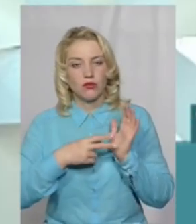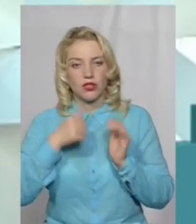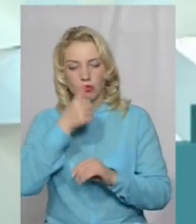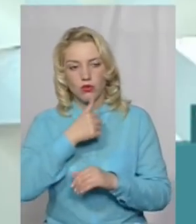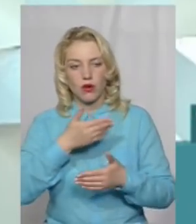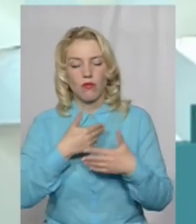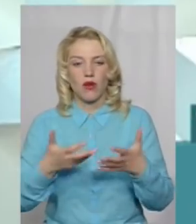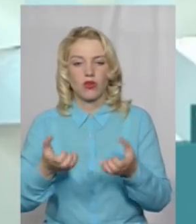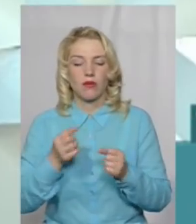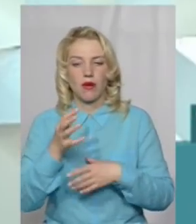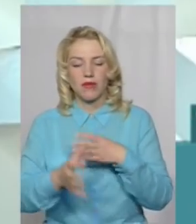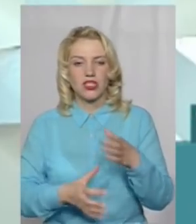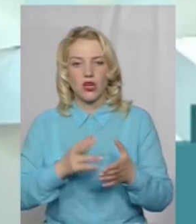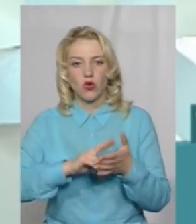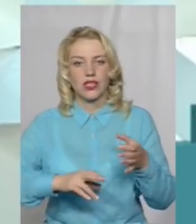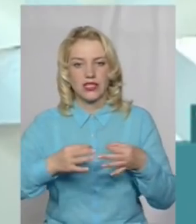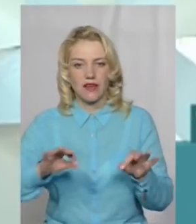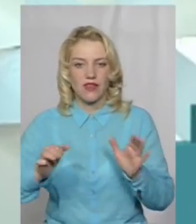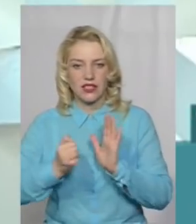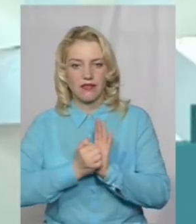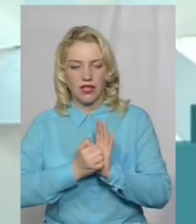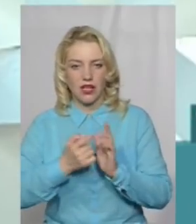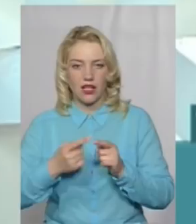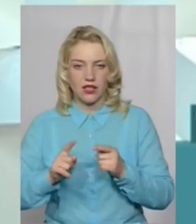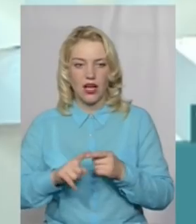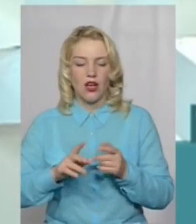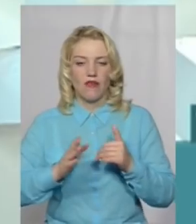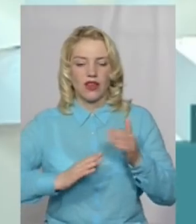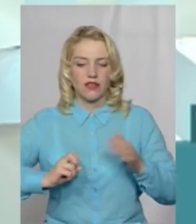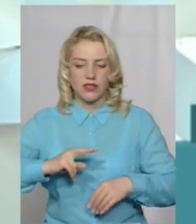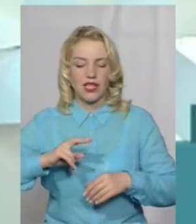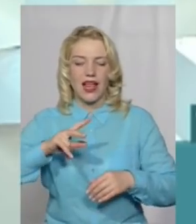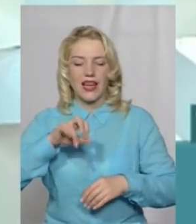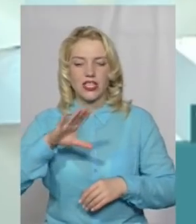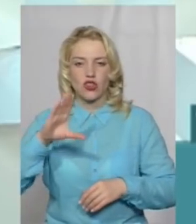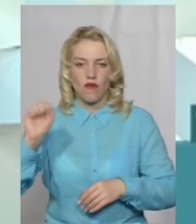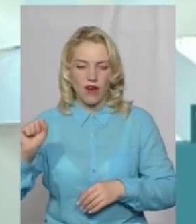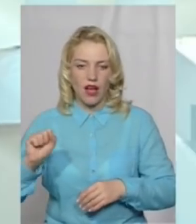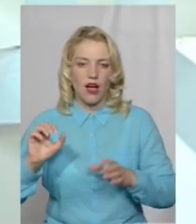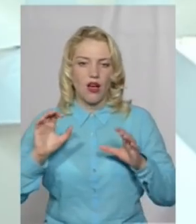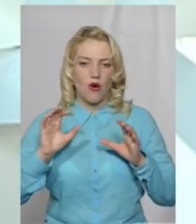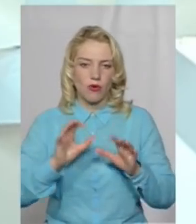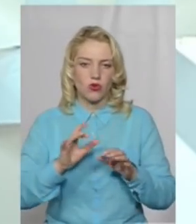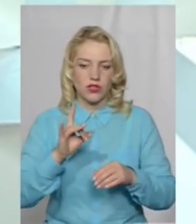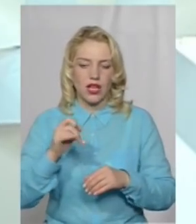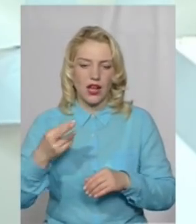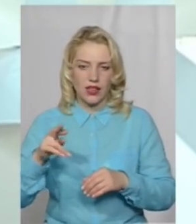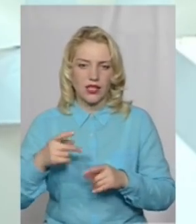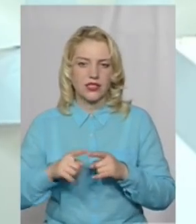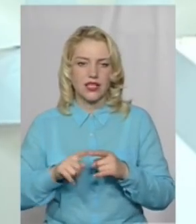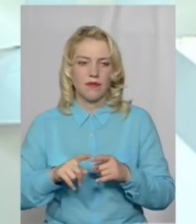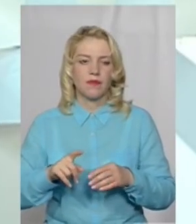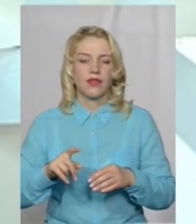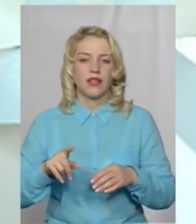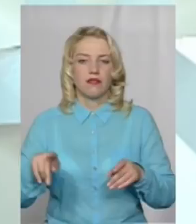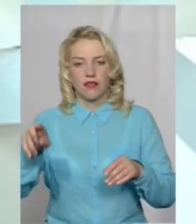отримали міжнародний сертифікат FSC Лісової опікунської ради. Це неурядова,